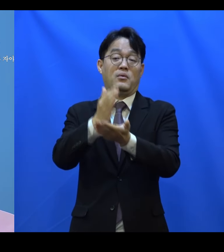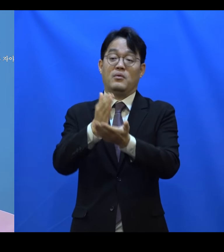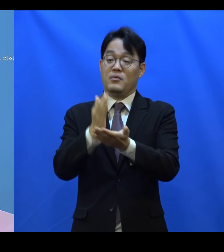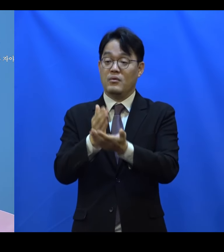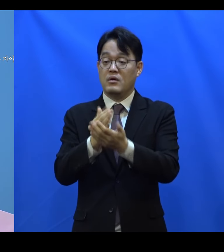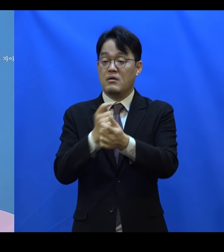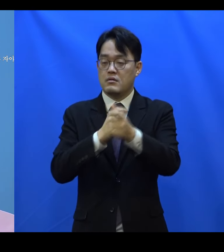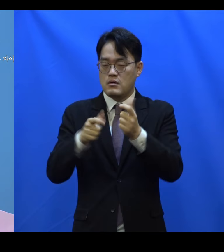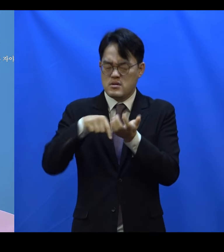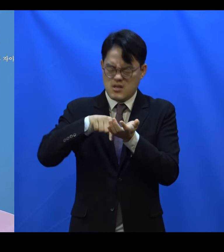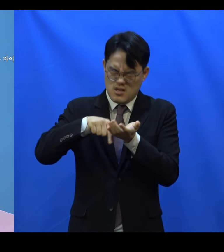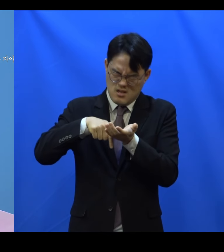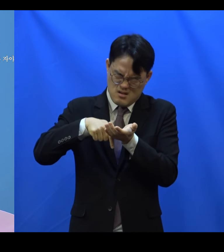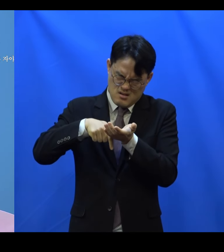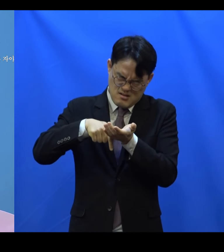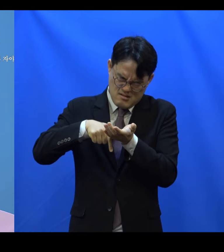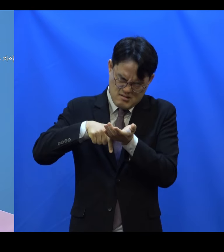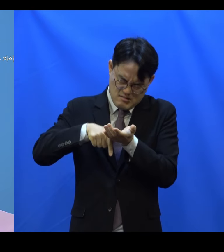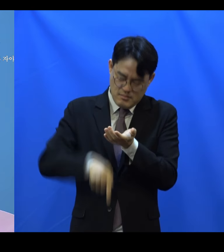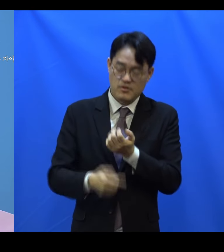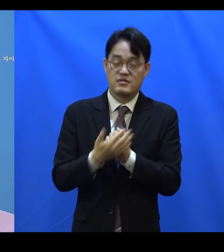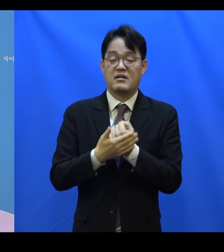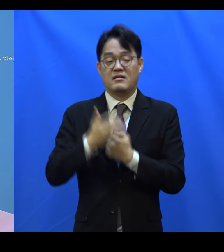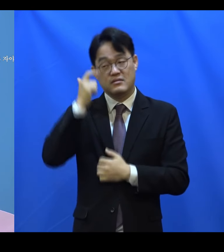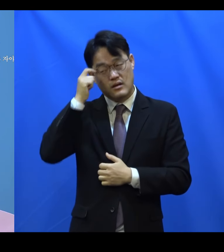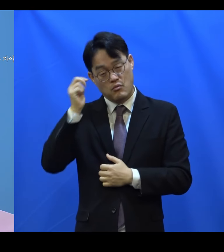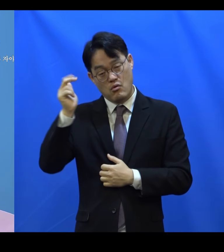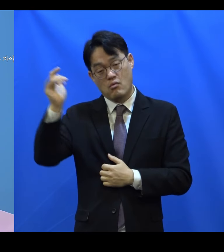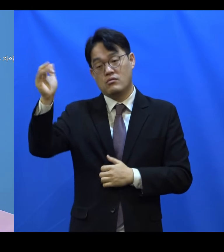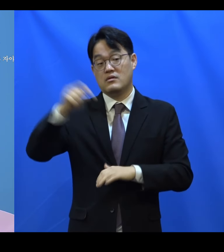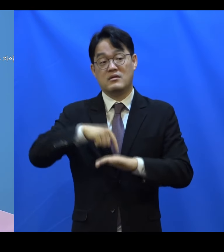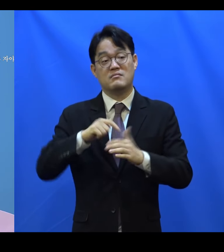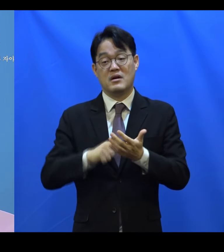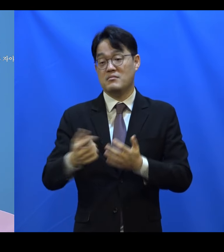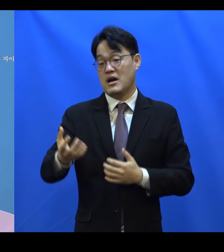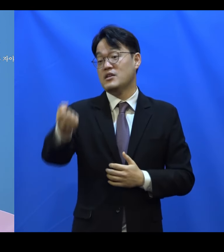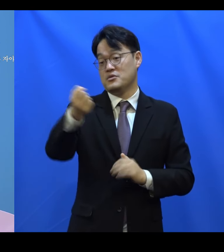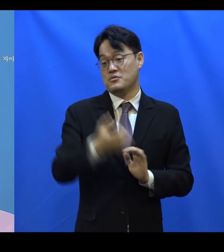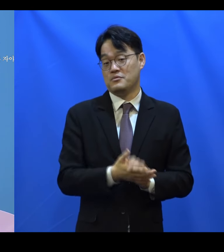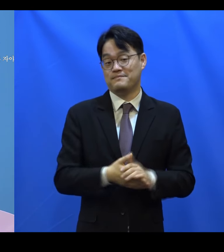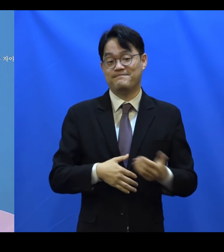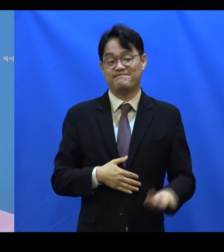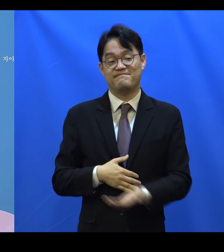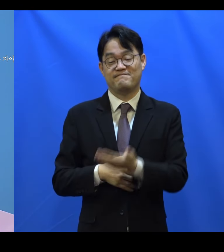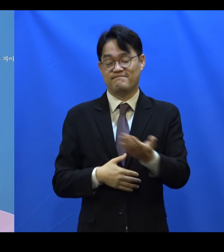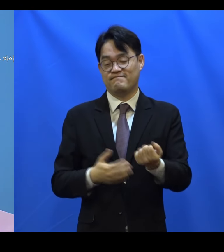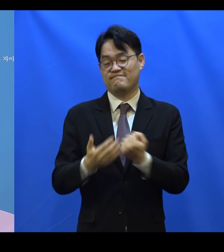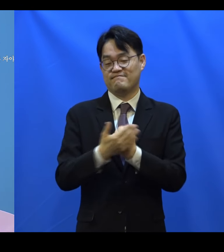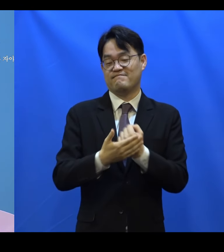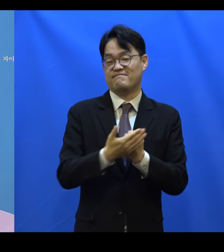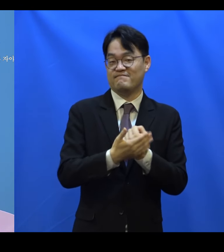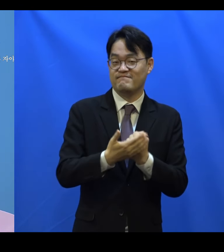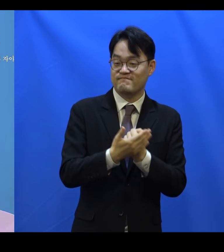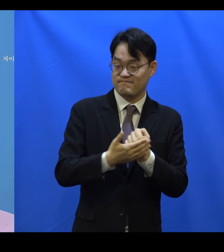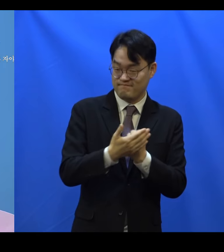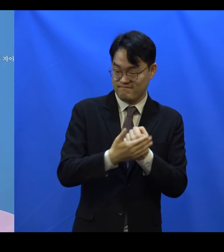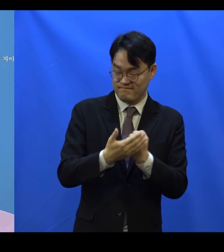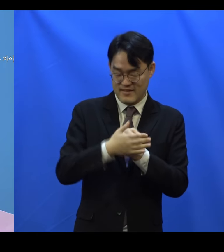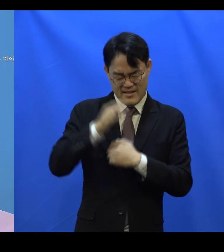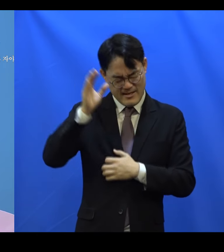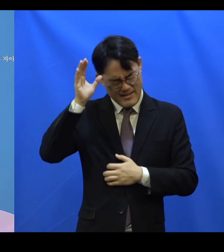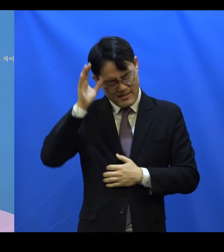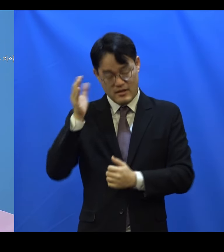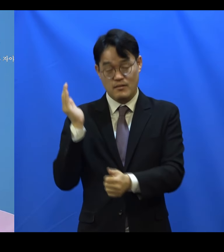너무 이제 초입해서 이렇게 신앙생활을 그냥 끝내버리는 결론을 내고 이 경이로움이 없는 거예요.